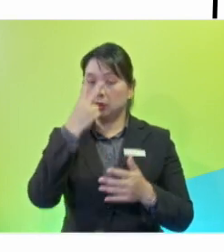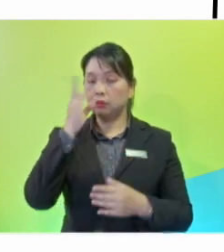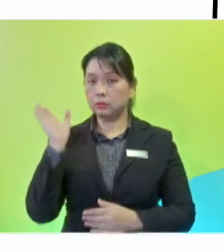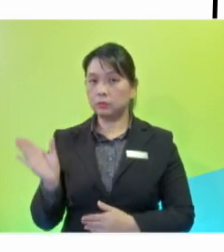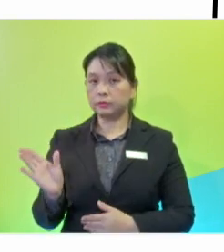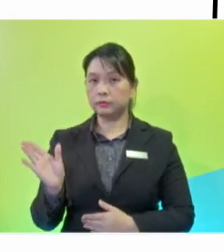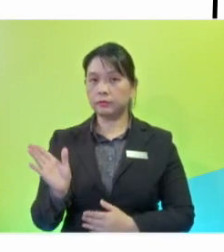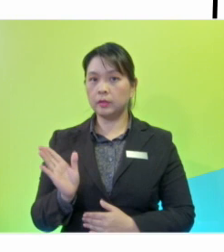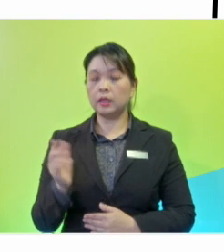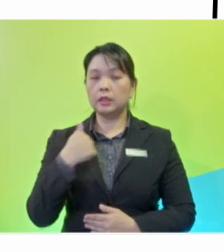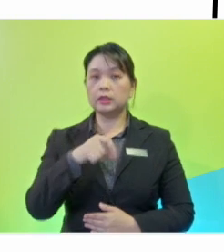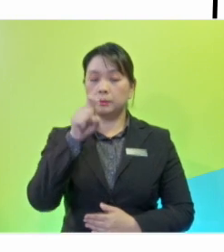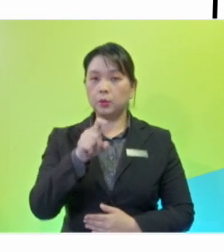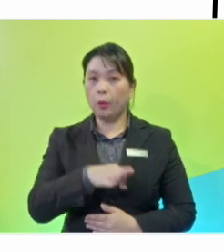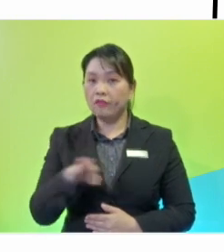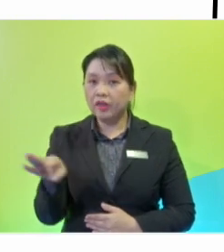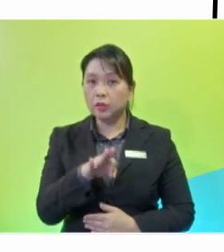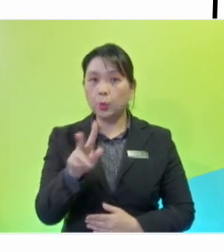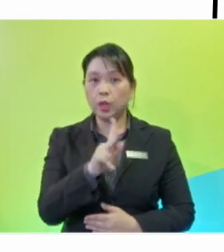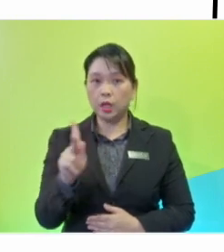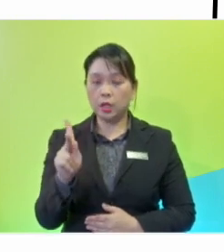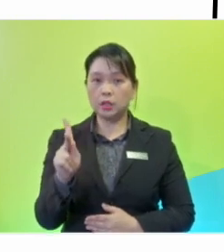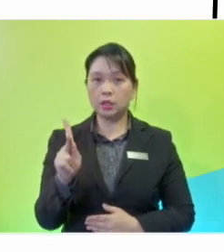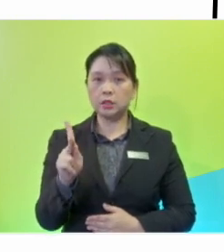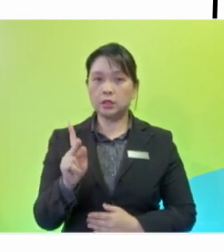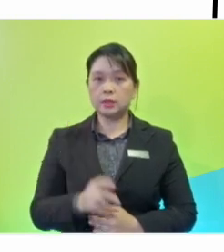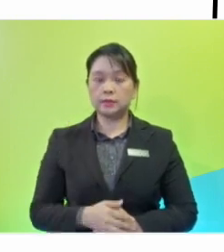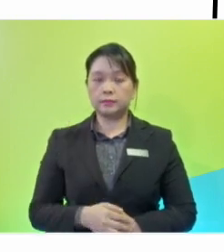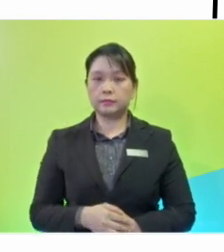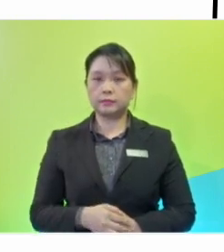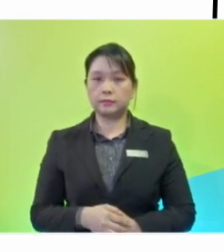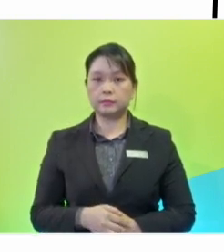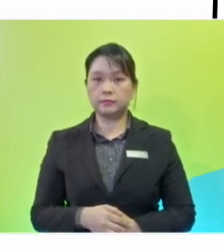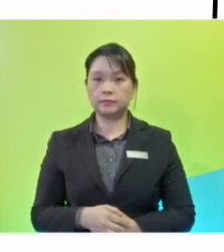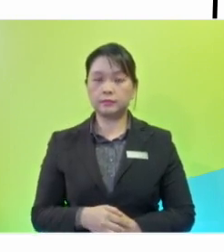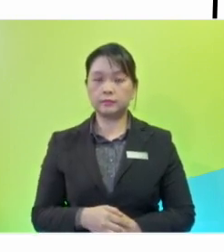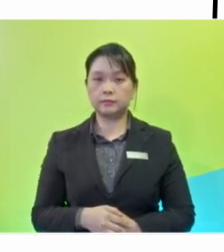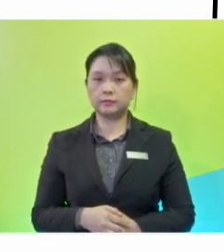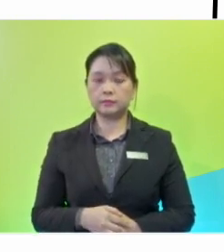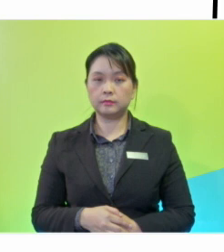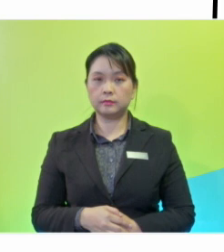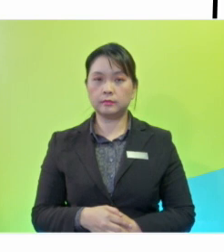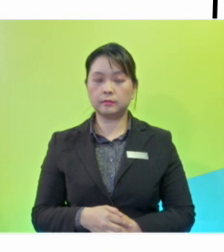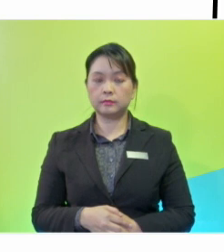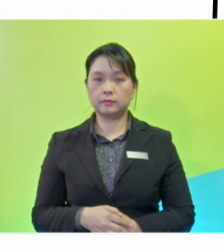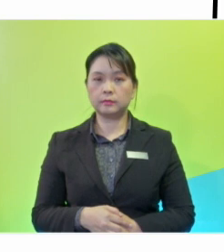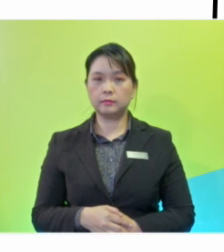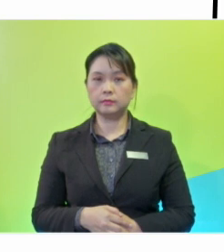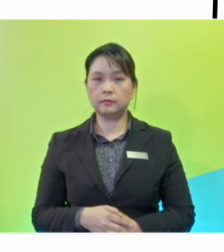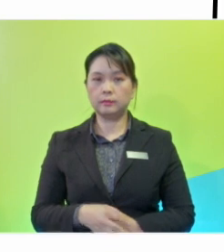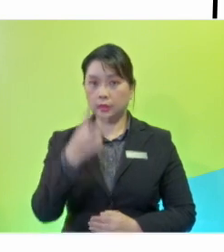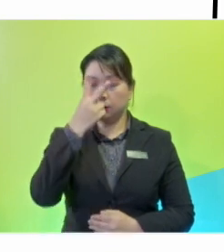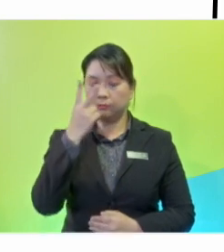kita perlu faktur kan yang nilai selebihnya Itu kita perlu nilai kan Oke kita